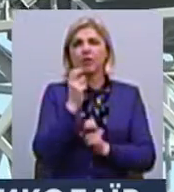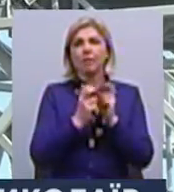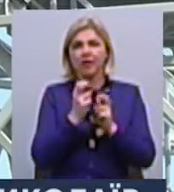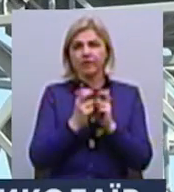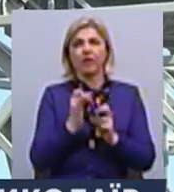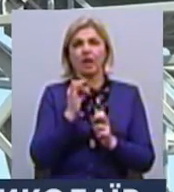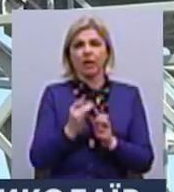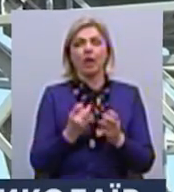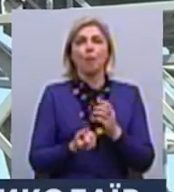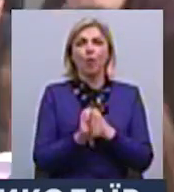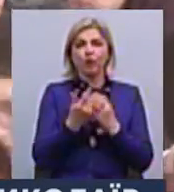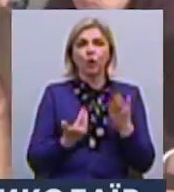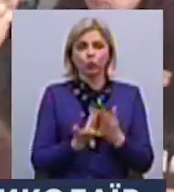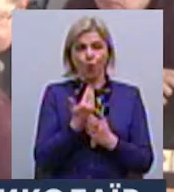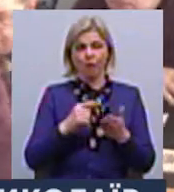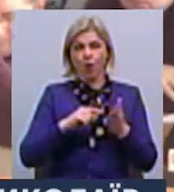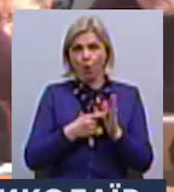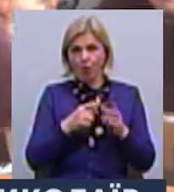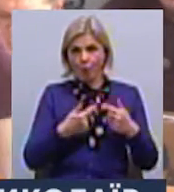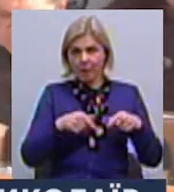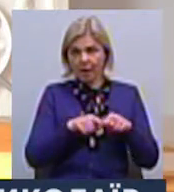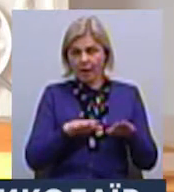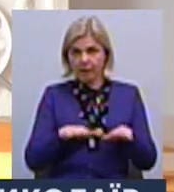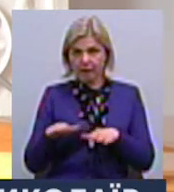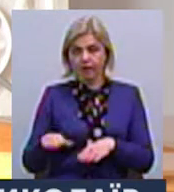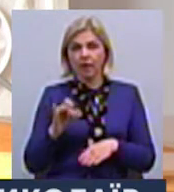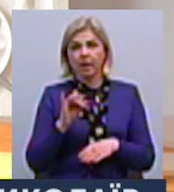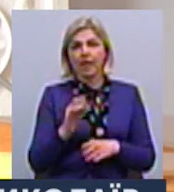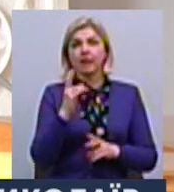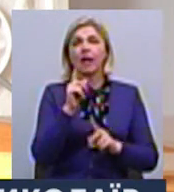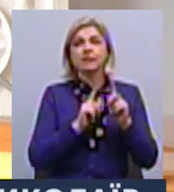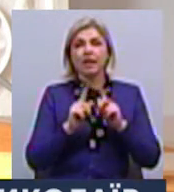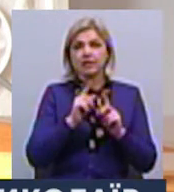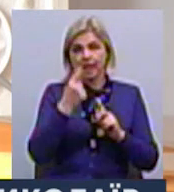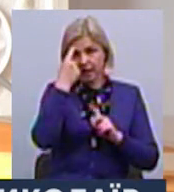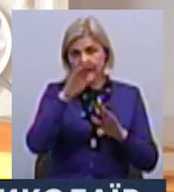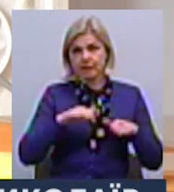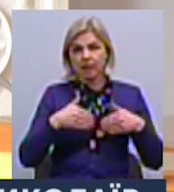на зведення нових об'єктів. На сесії представнику ініціативної групи надали слово.